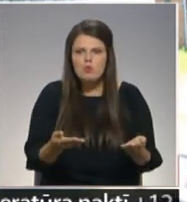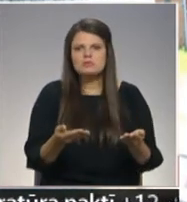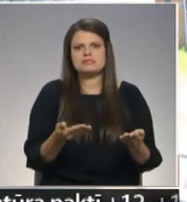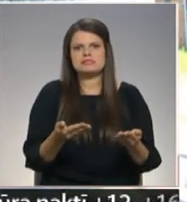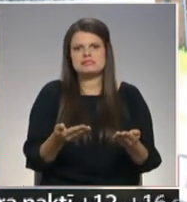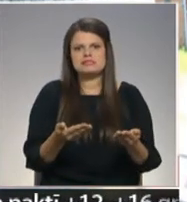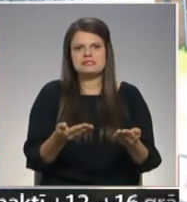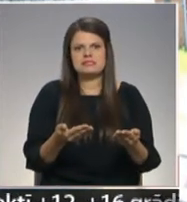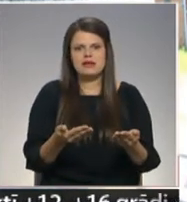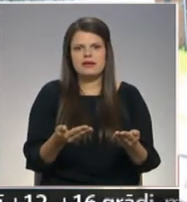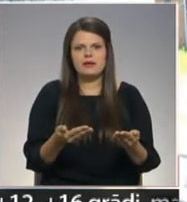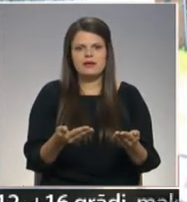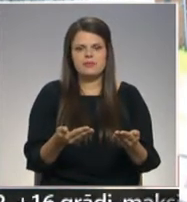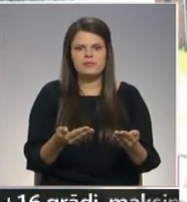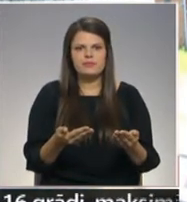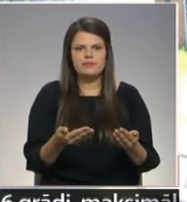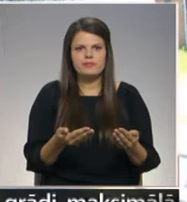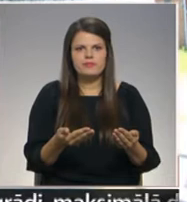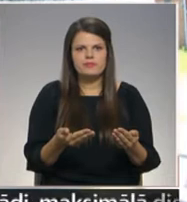paudzēm,